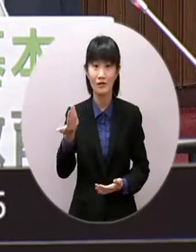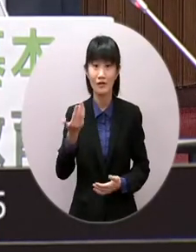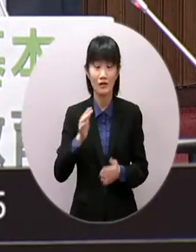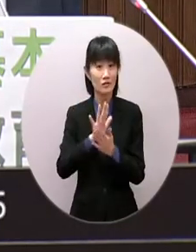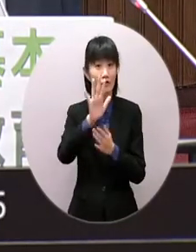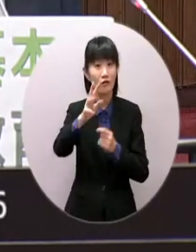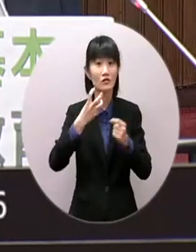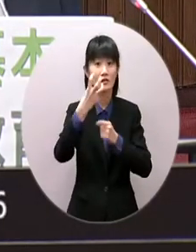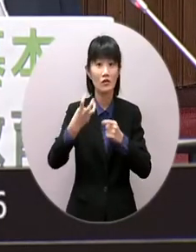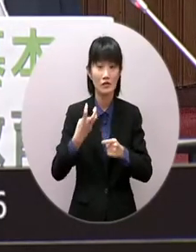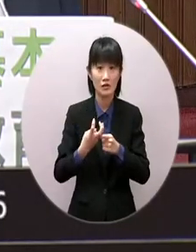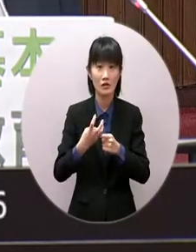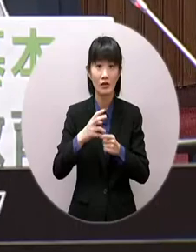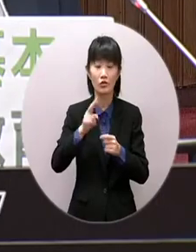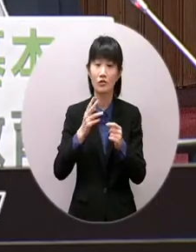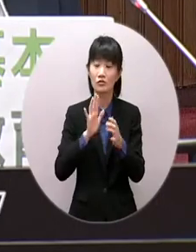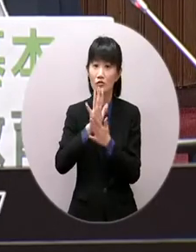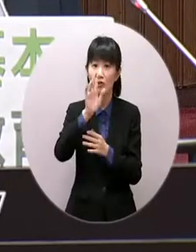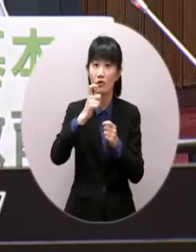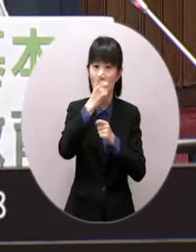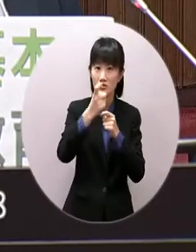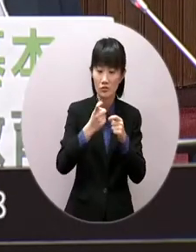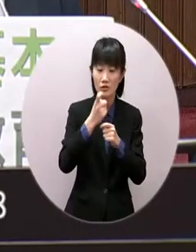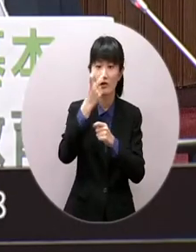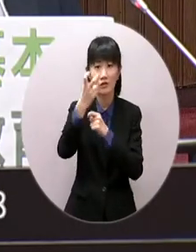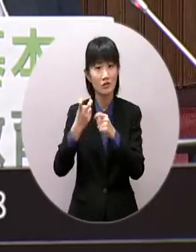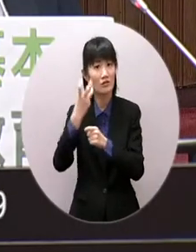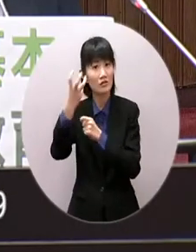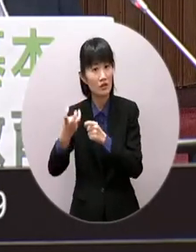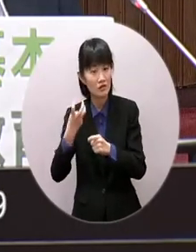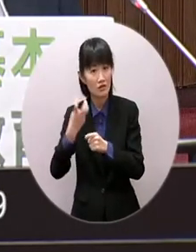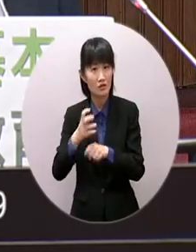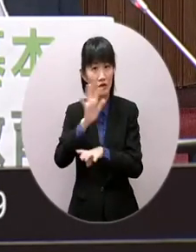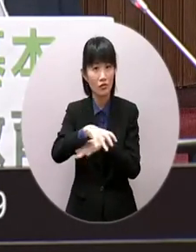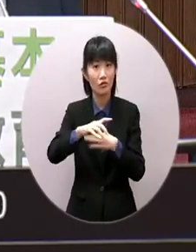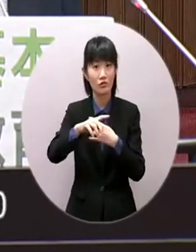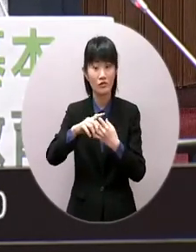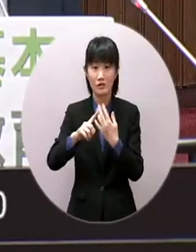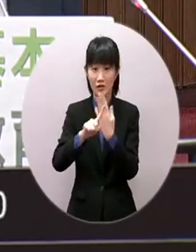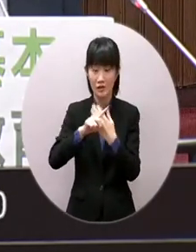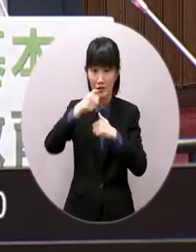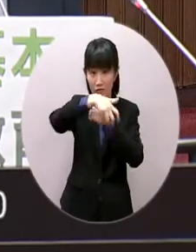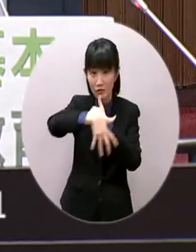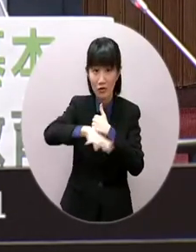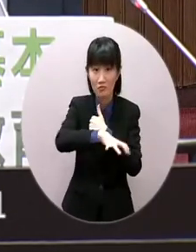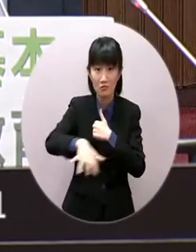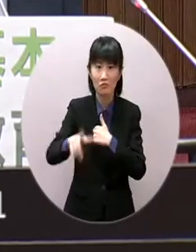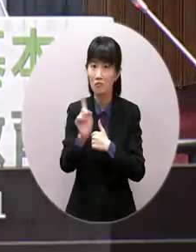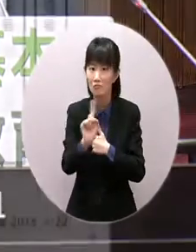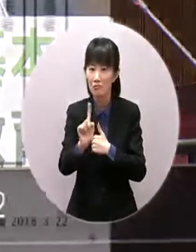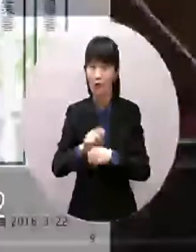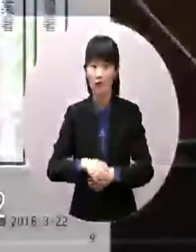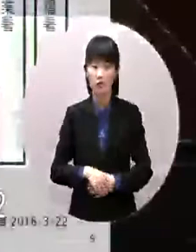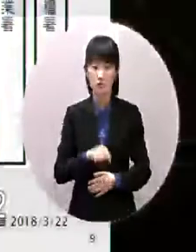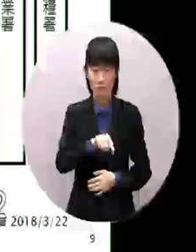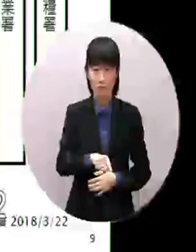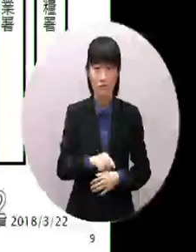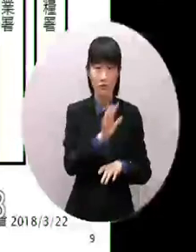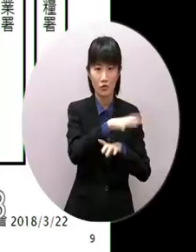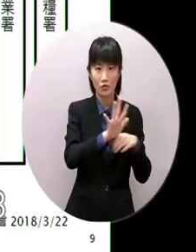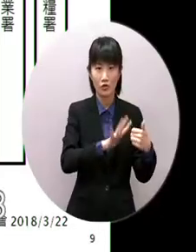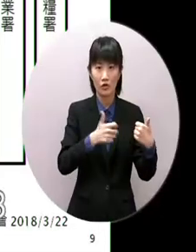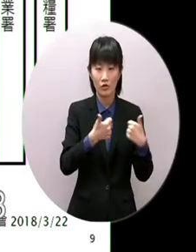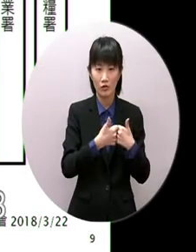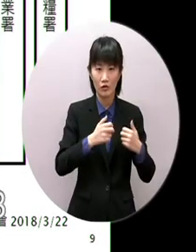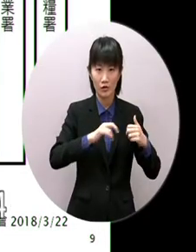十年，甚至于不要讲三十年，未来十年二十年农业的架构，这牵涉到农委会的改组啊。但是农委会的改